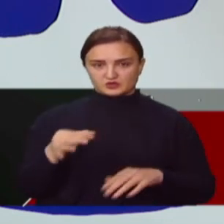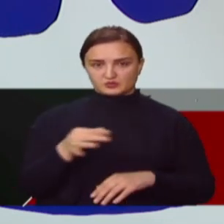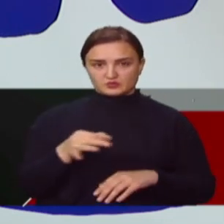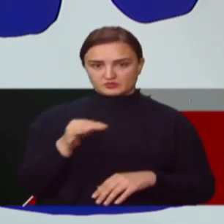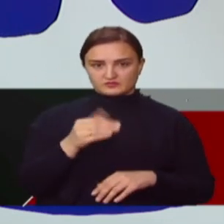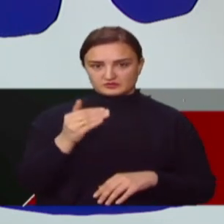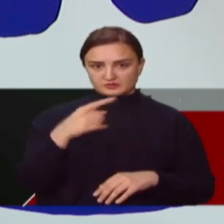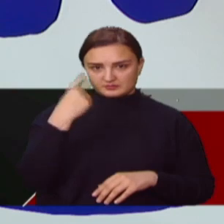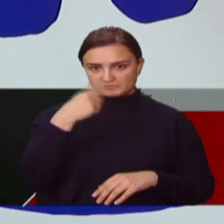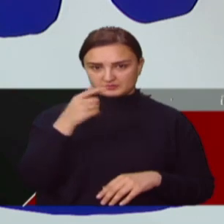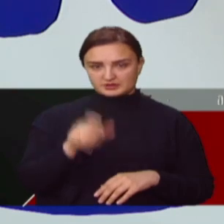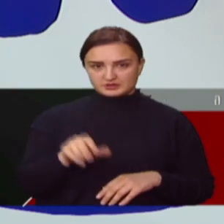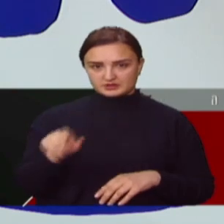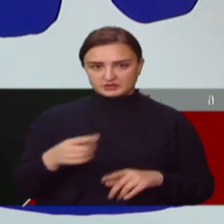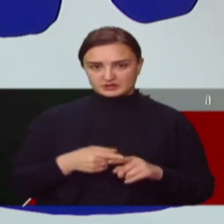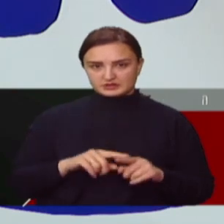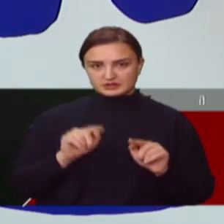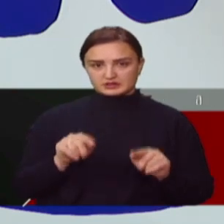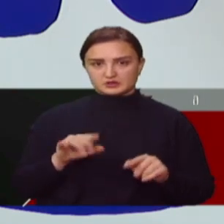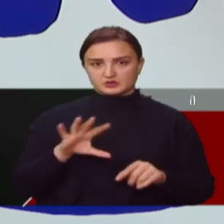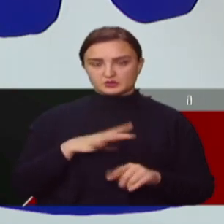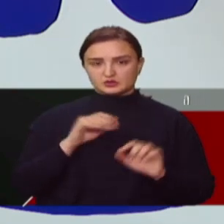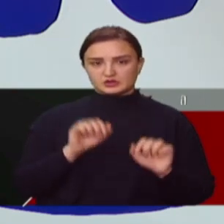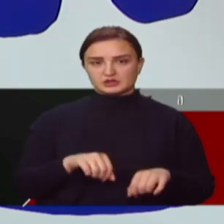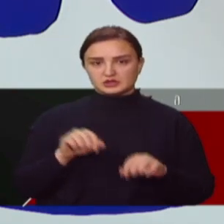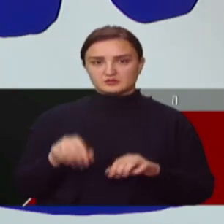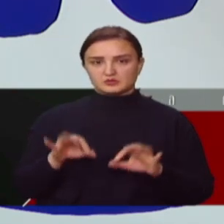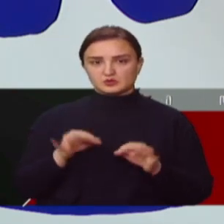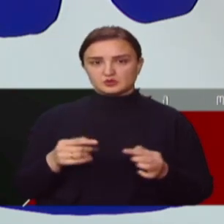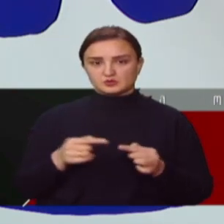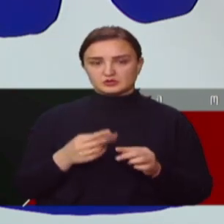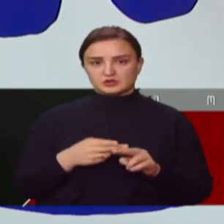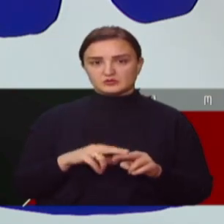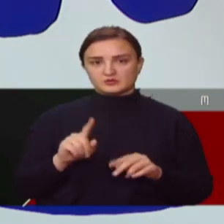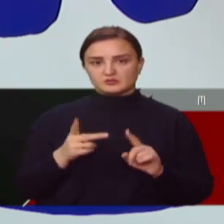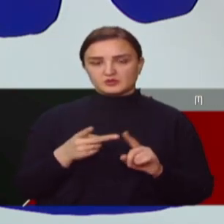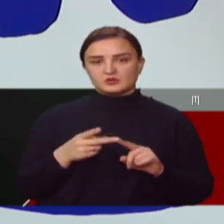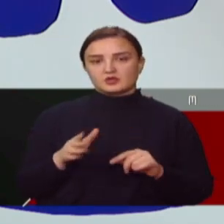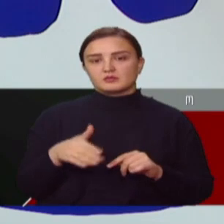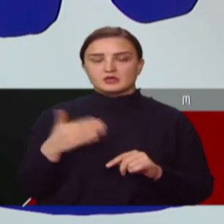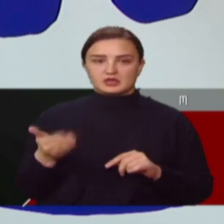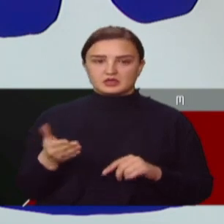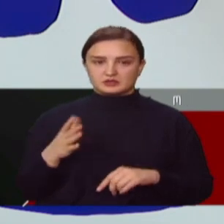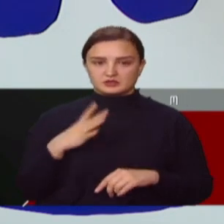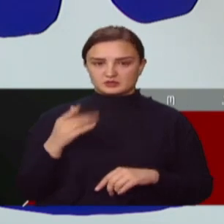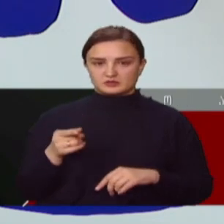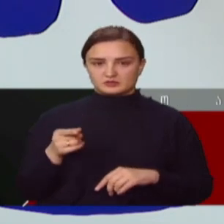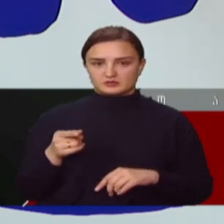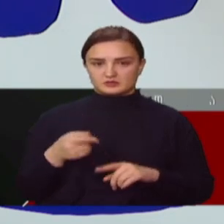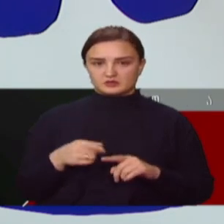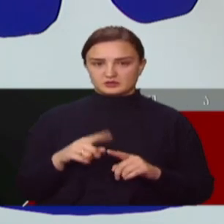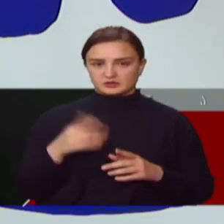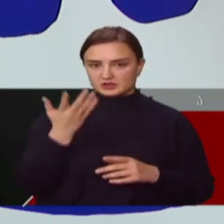მყოფი პირებისათვის და ეს გახდა შესაძლებელი ზუსტად იმიტომ, რომ მეორე მხარეზე გადადიოდა აი